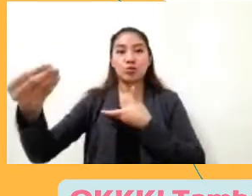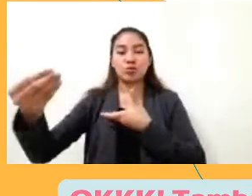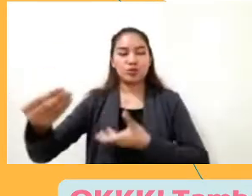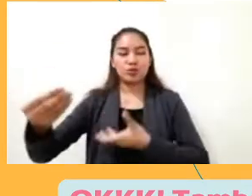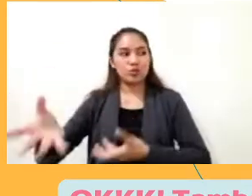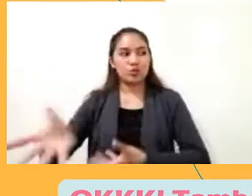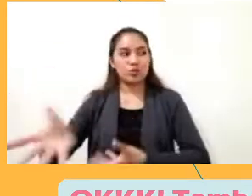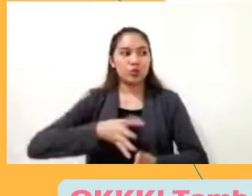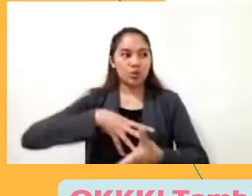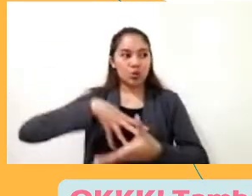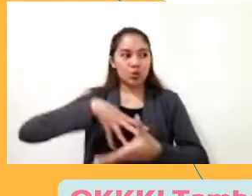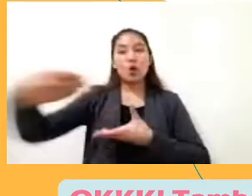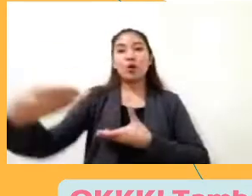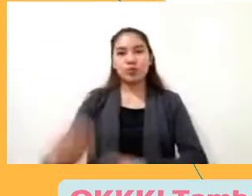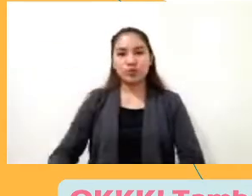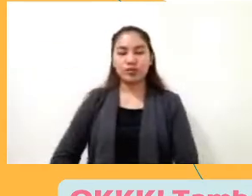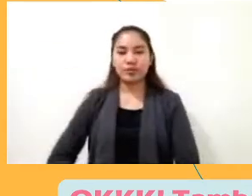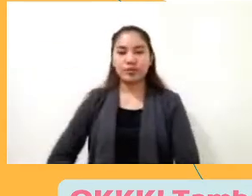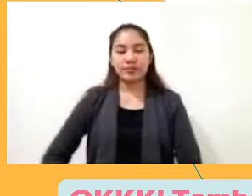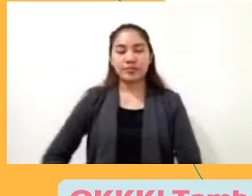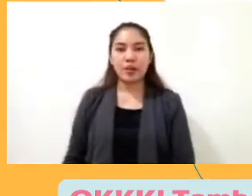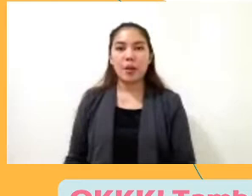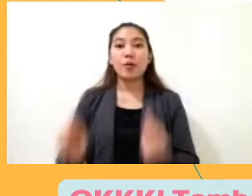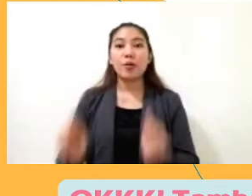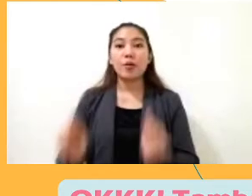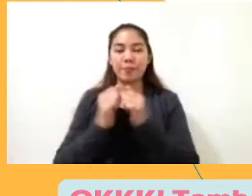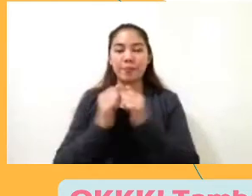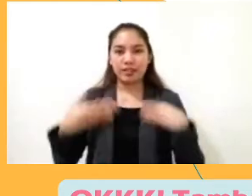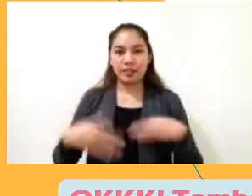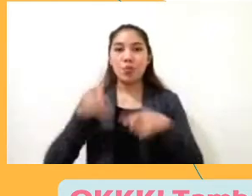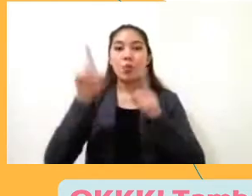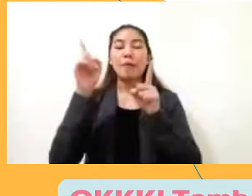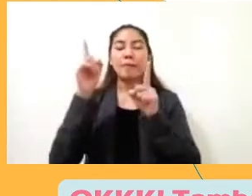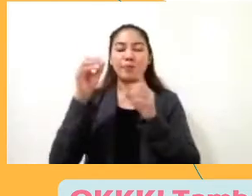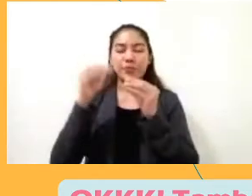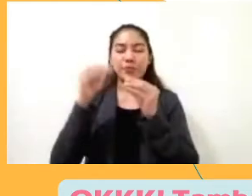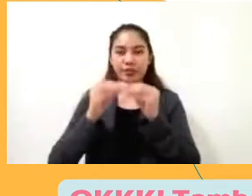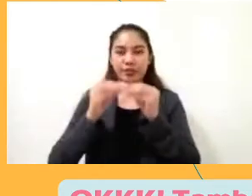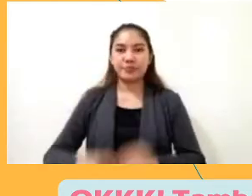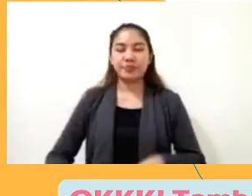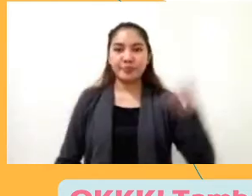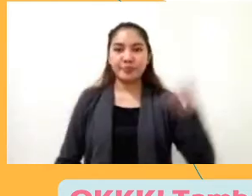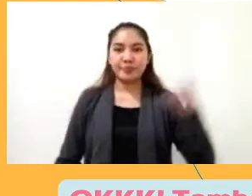Nakuha, may konting ang body. Isa pa. Ikaw.